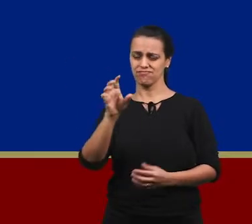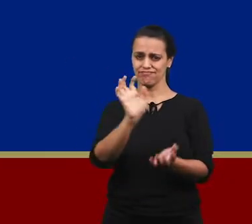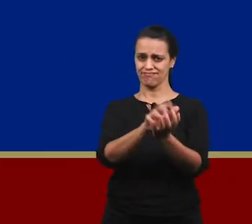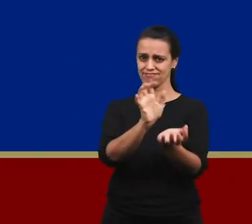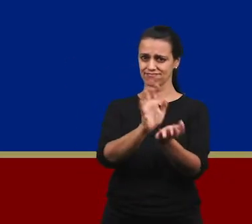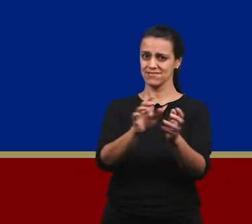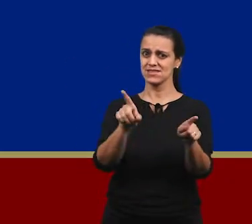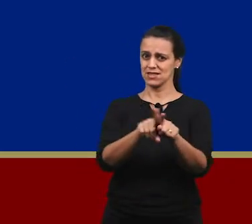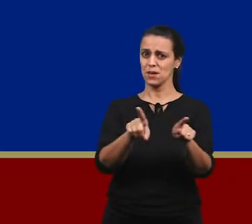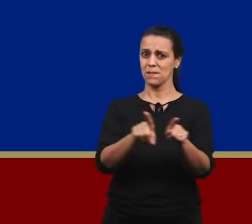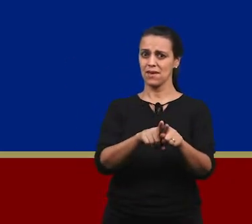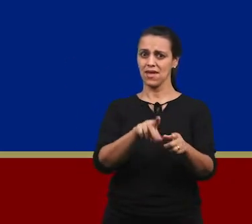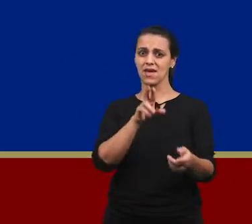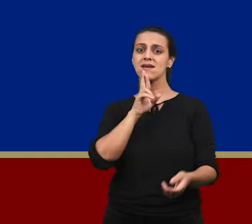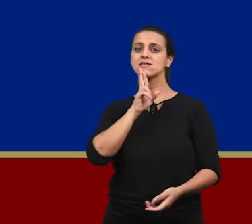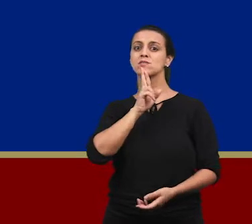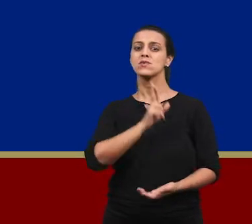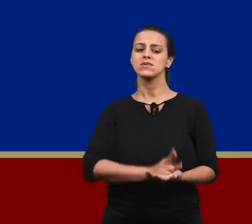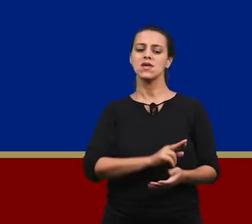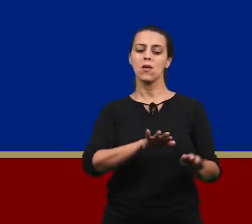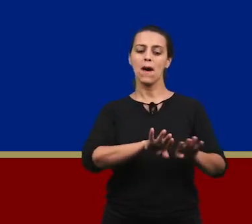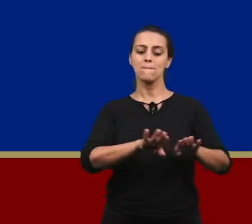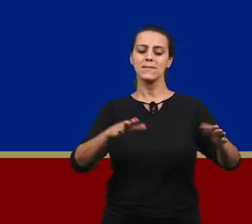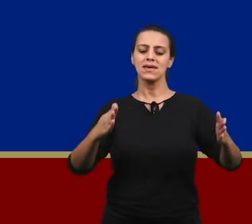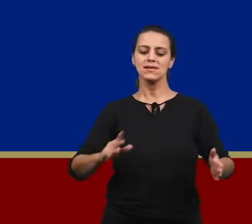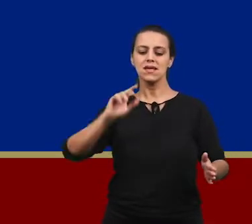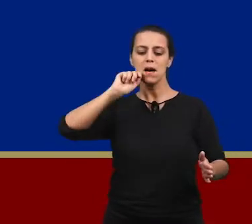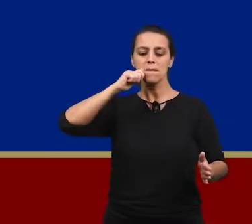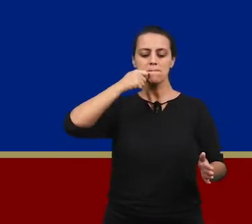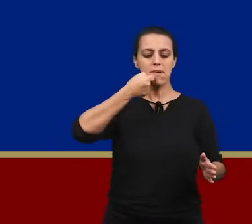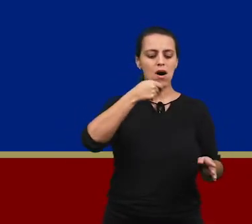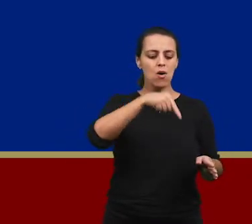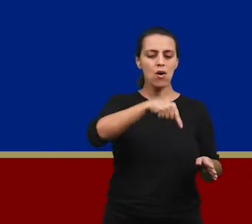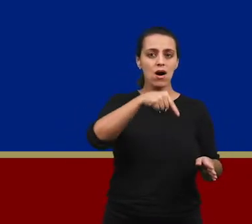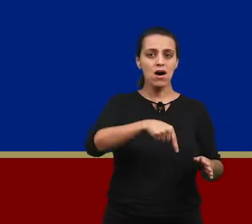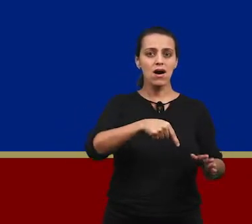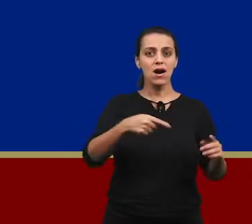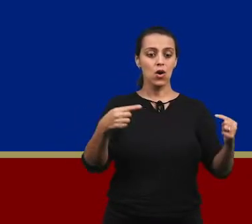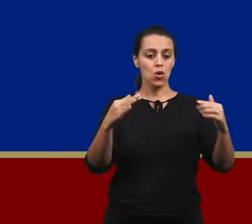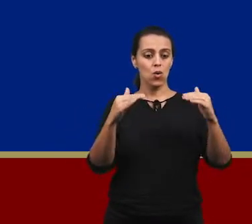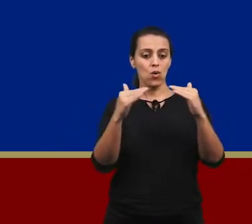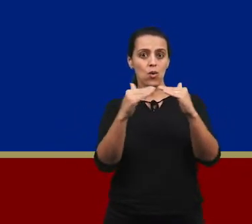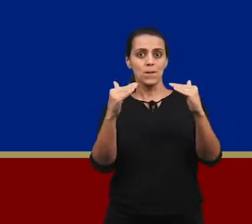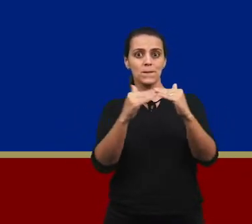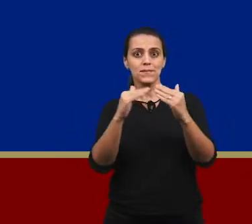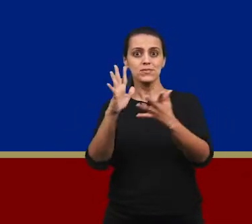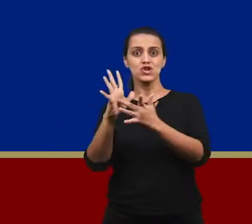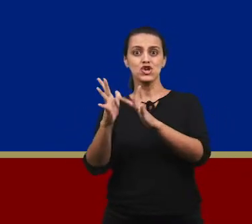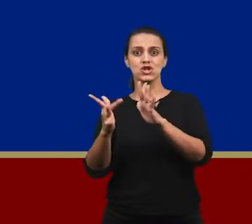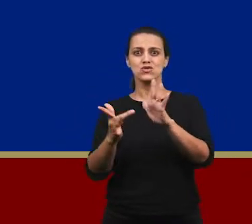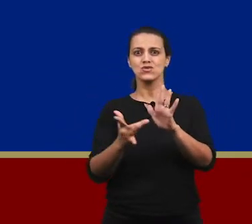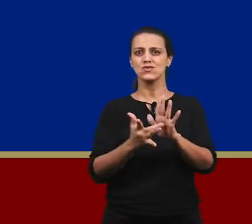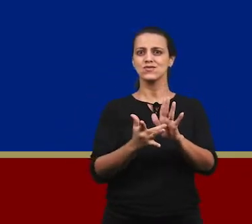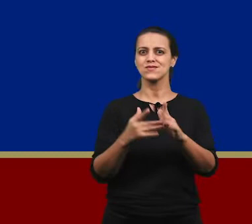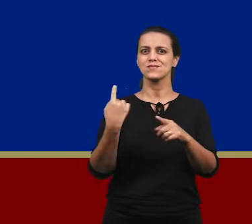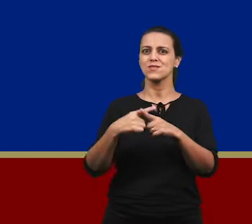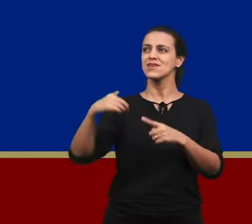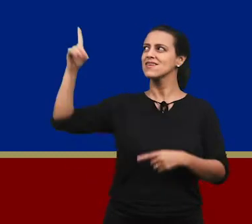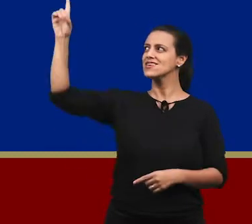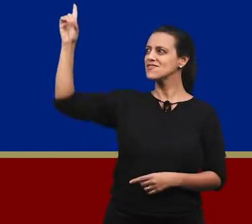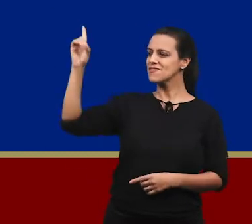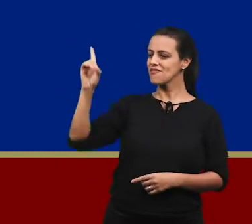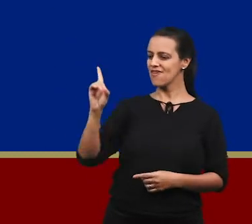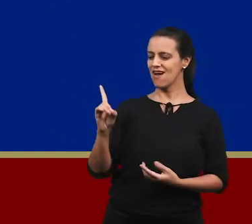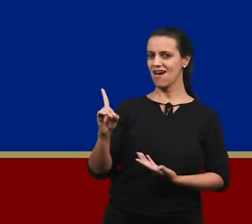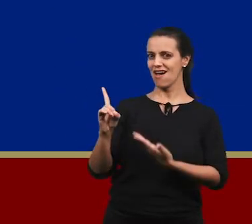написал нам: «Хлеба на этом столе пророчески указывают на Господа Иисуса, который пришел с небес